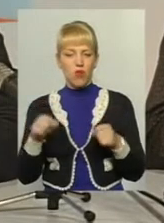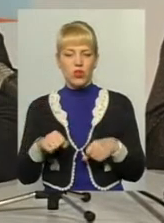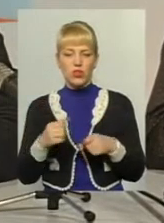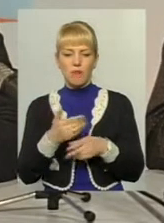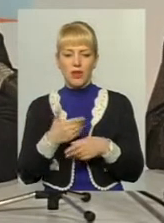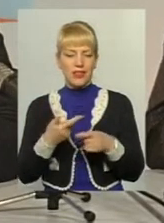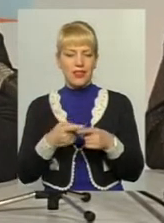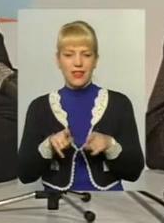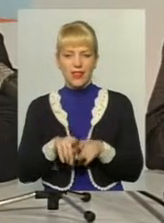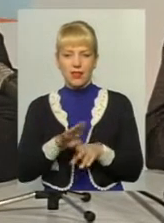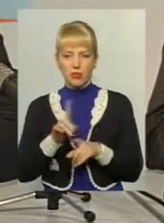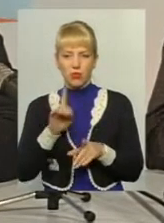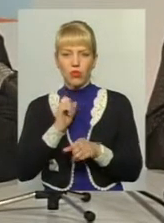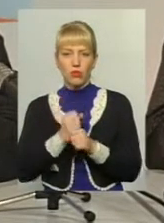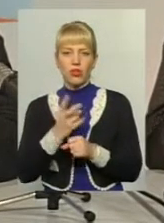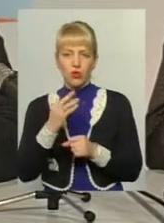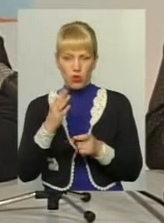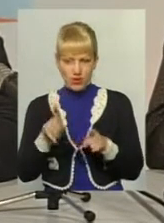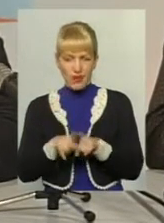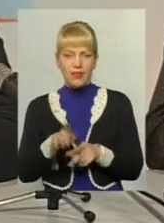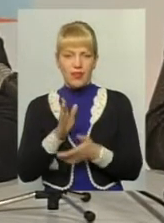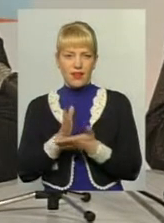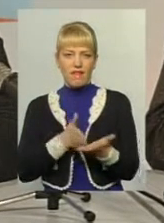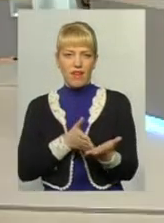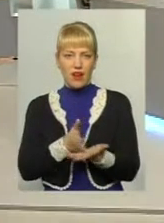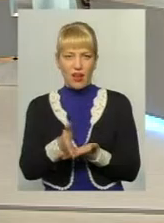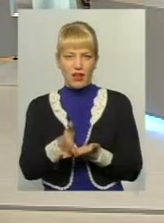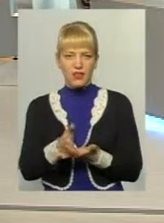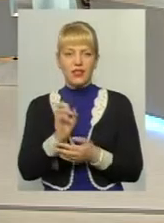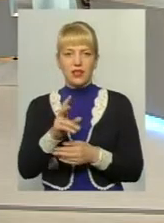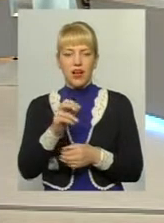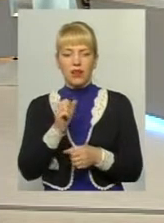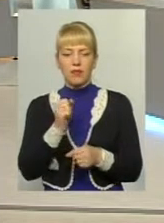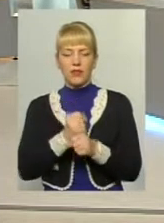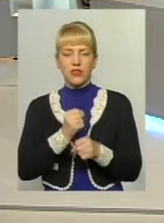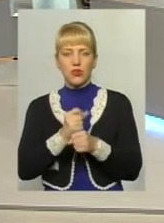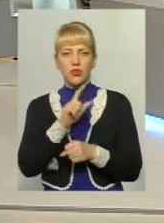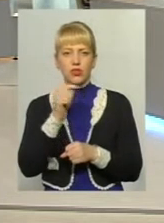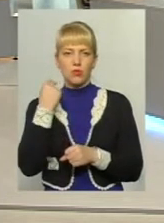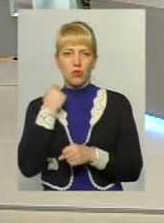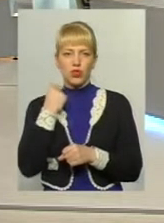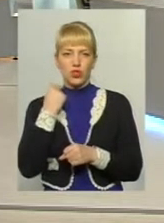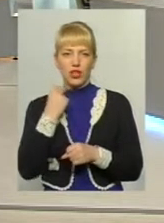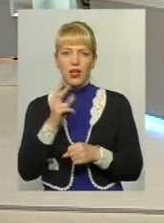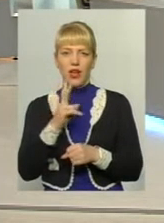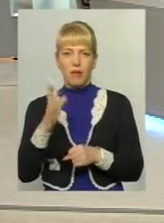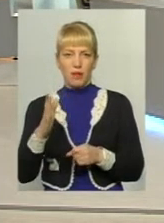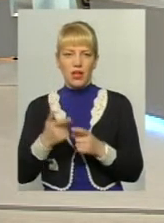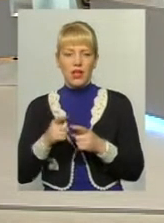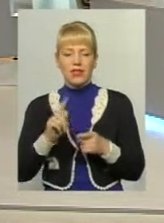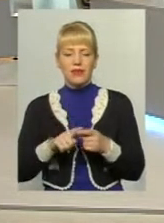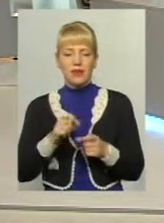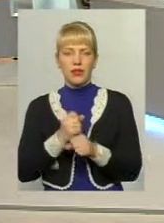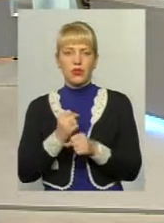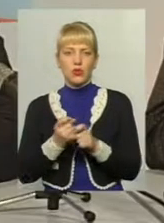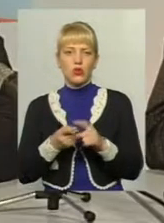повністю, тобто і по світлу, і по газу, і по всім комунальним послугам. Якби один з